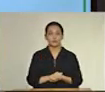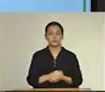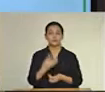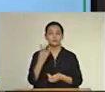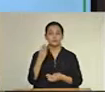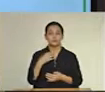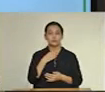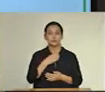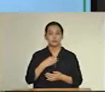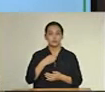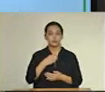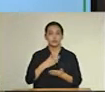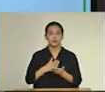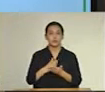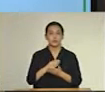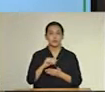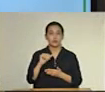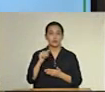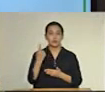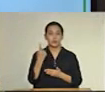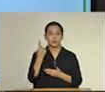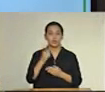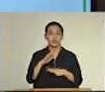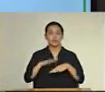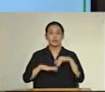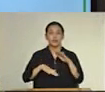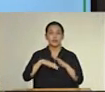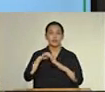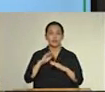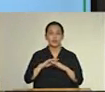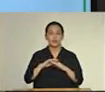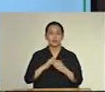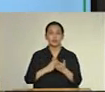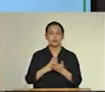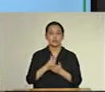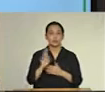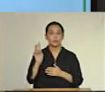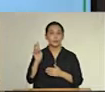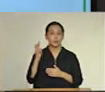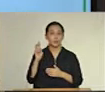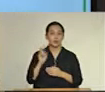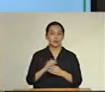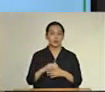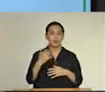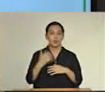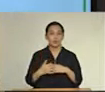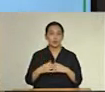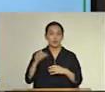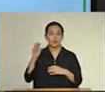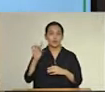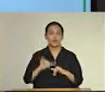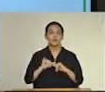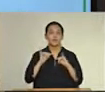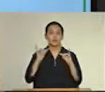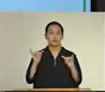Yana bir asosiy usullarimizdan biri tajriba usuli. Demak, tajriba usuli biologiyada o'rta asrlarda rivojlangan